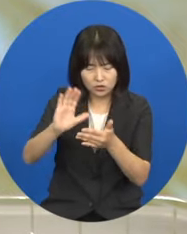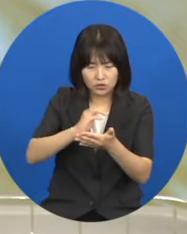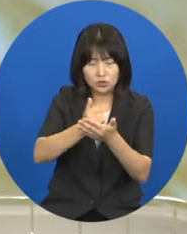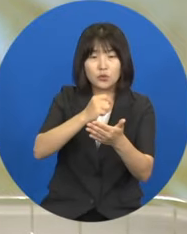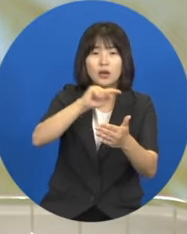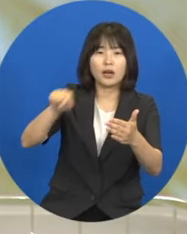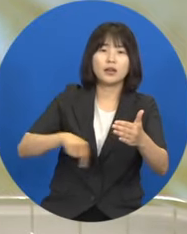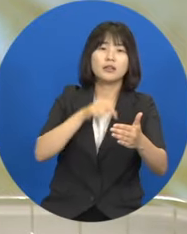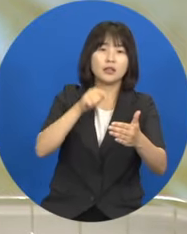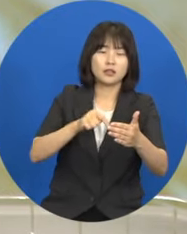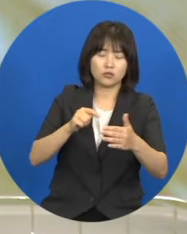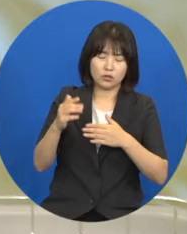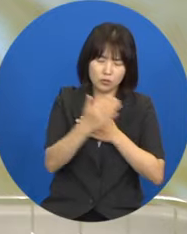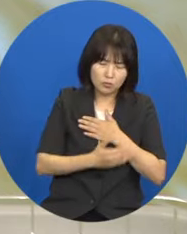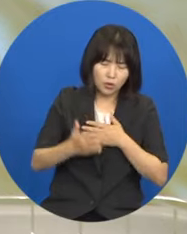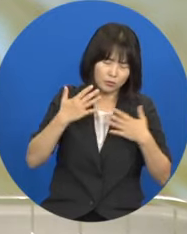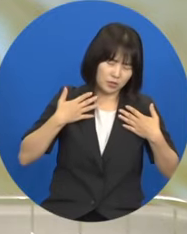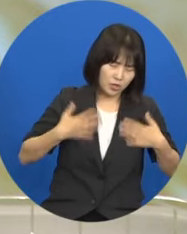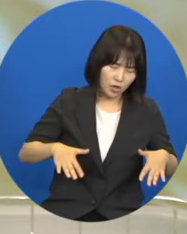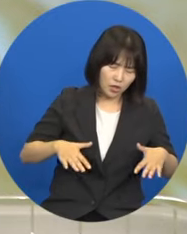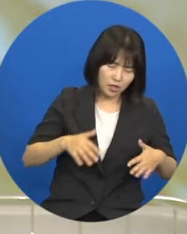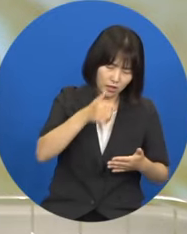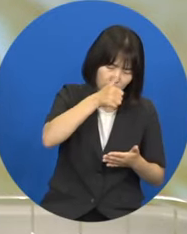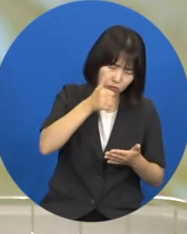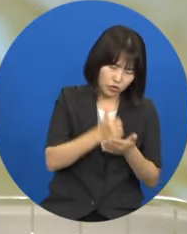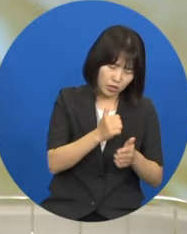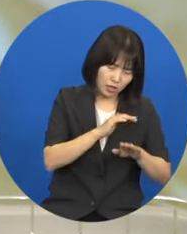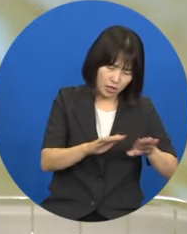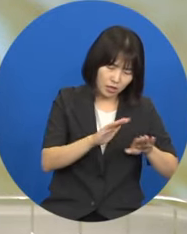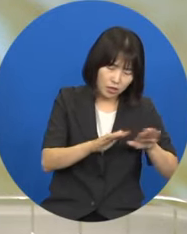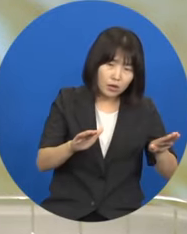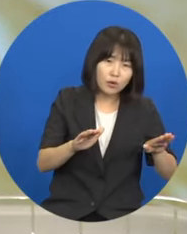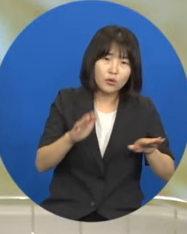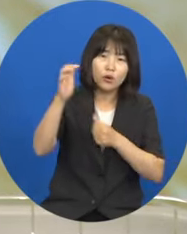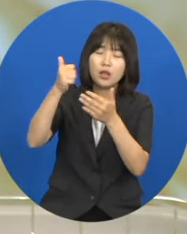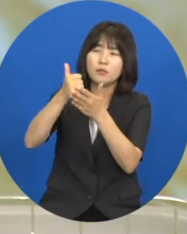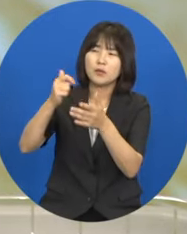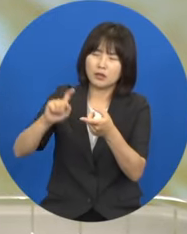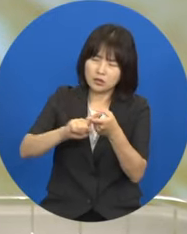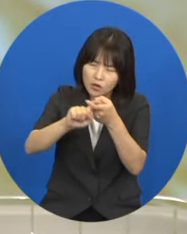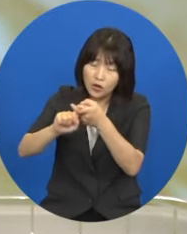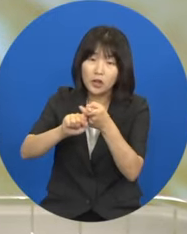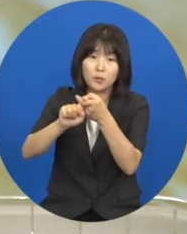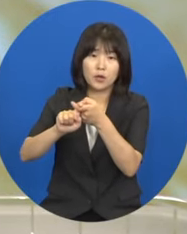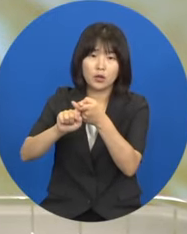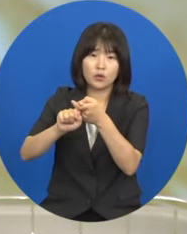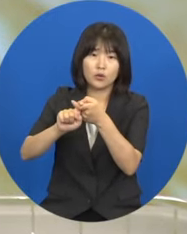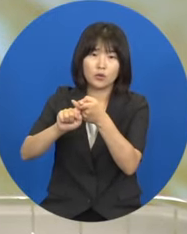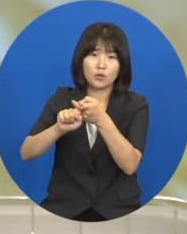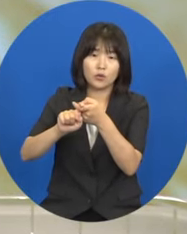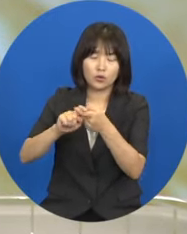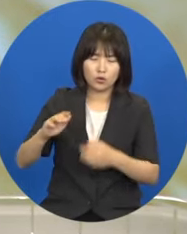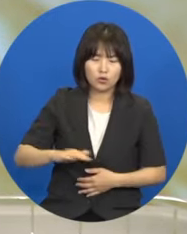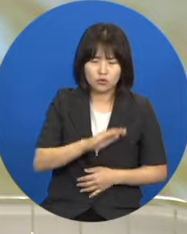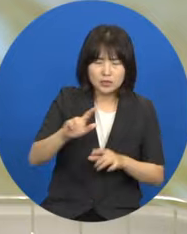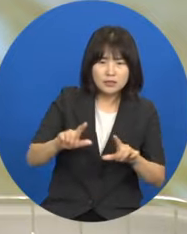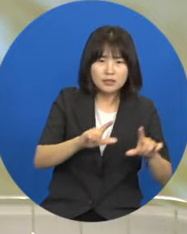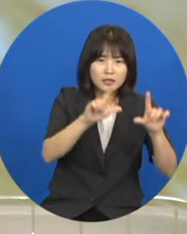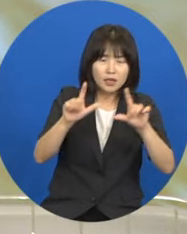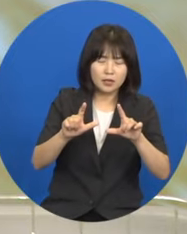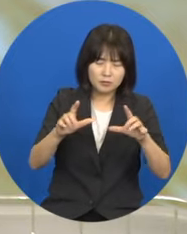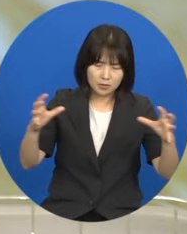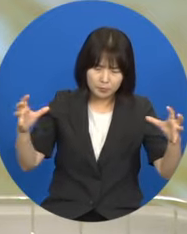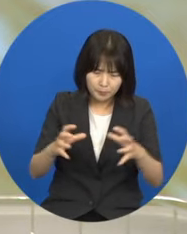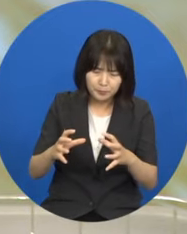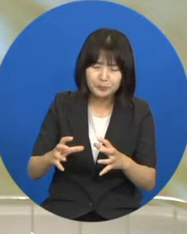안에서 우리 몸의 연약함과 죄성을 해결하고 하나님과 연합할 뿐 아니라 흩어진 우리들의 삶이 하나로